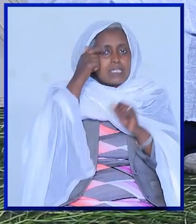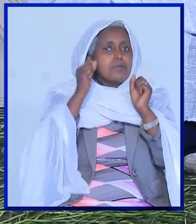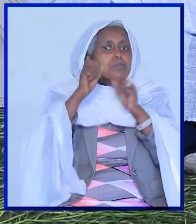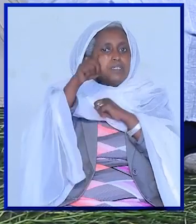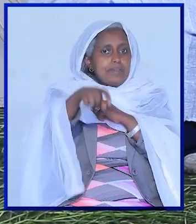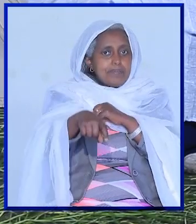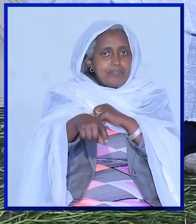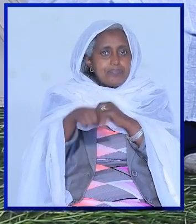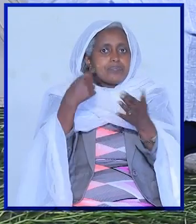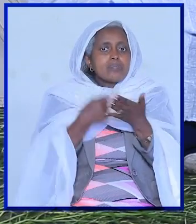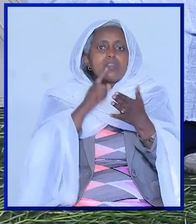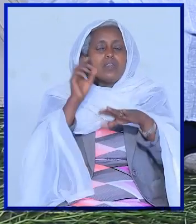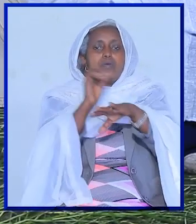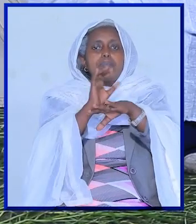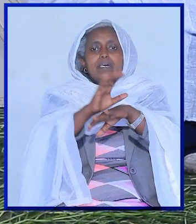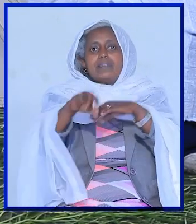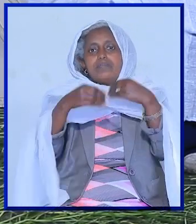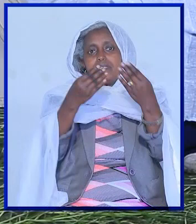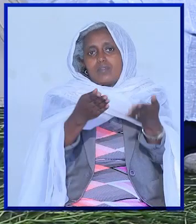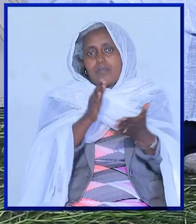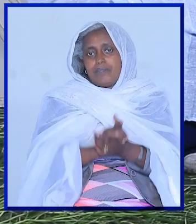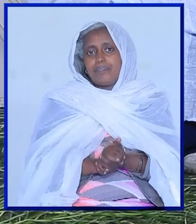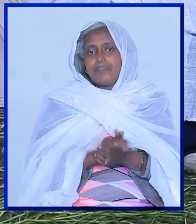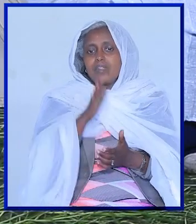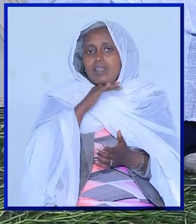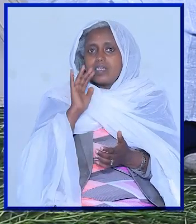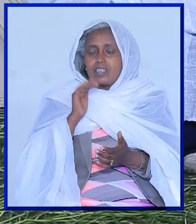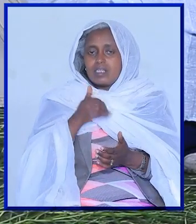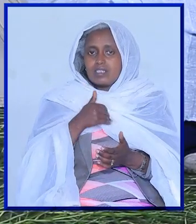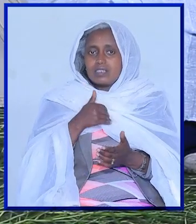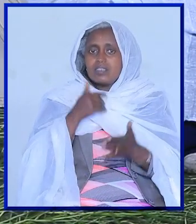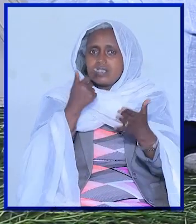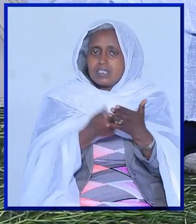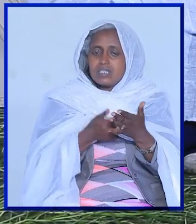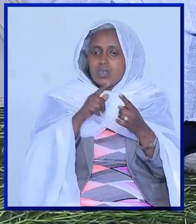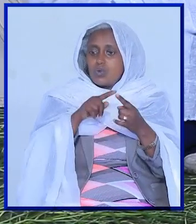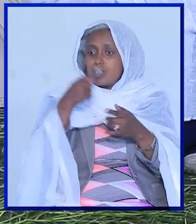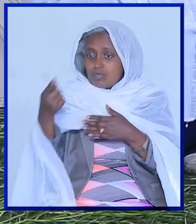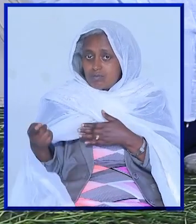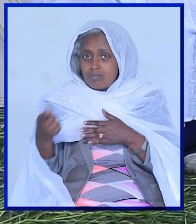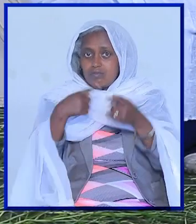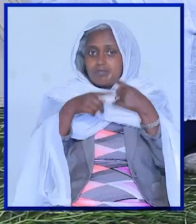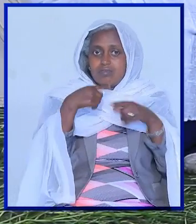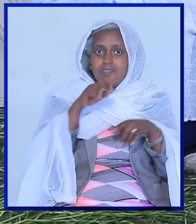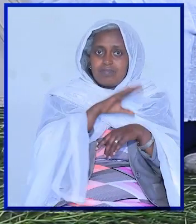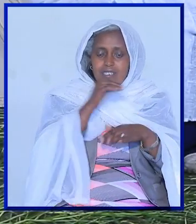አለባት። እንግዲህ ይህንን ነው የምንመክረው። እናታችን እስኪ ወደ እርስዎ ልምጣና